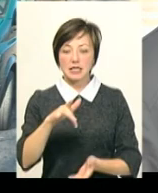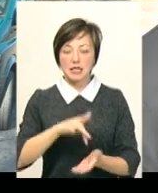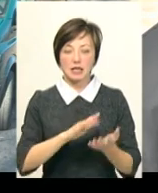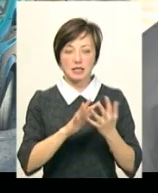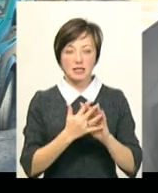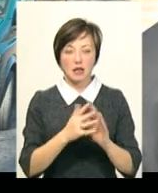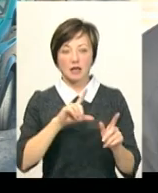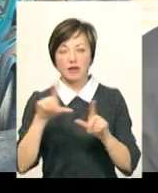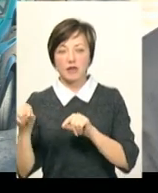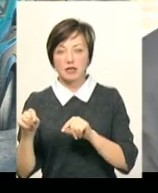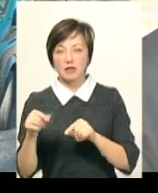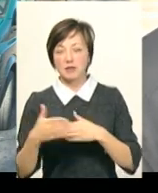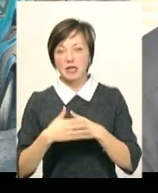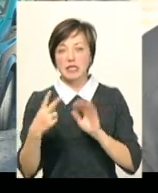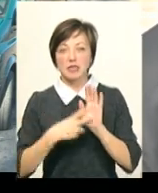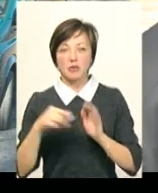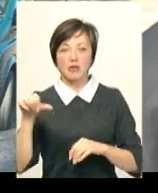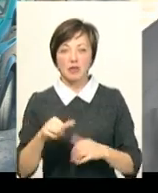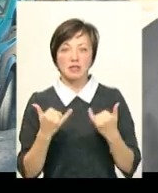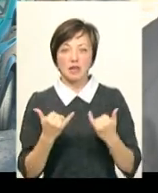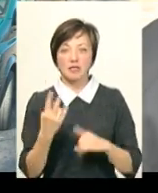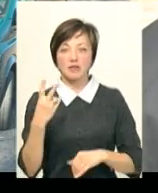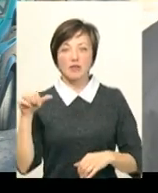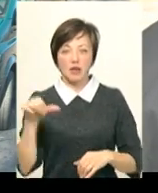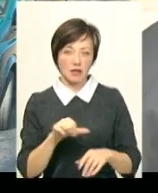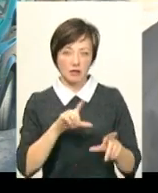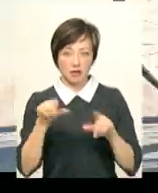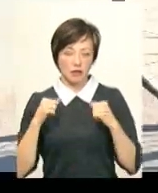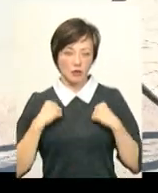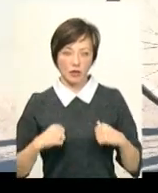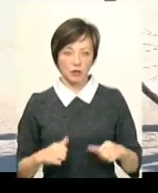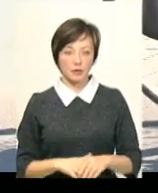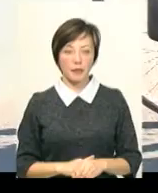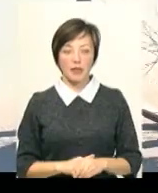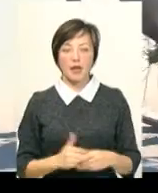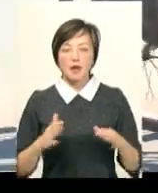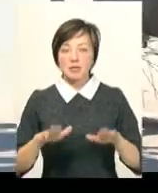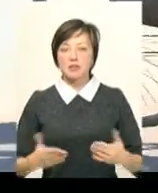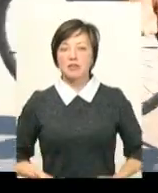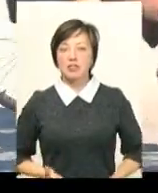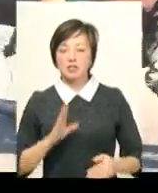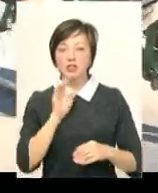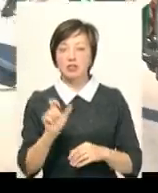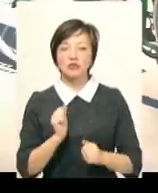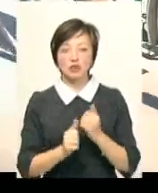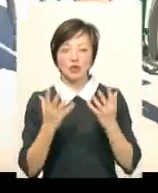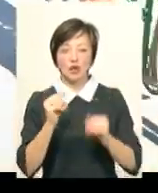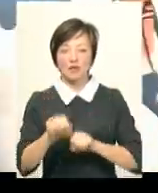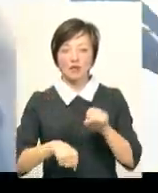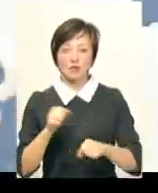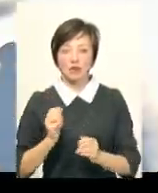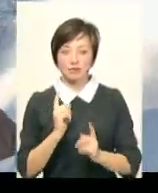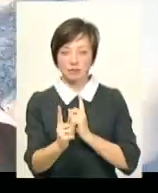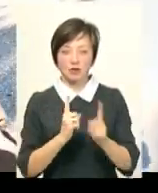села на виїзд їхав хвилин 7, то він зараз за 2 хвилини виїжджає спокійно. Місцева жителька Ніна Андріївна каже, щодня їздить велосипедом